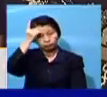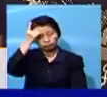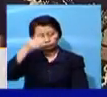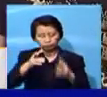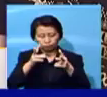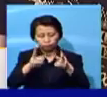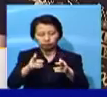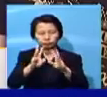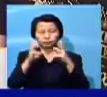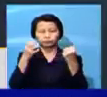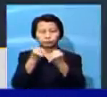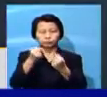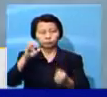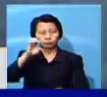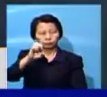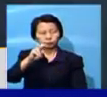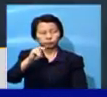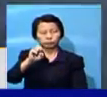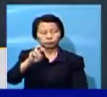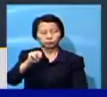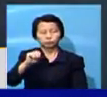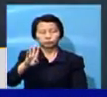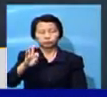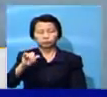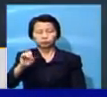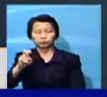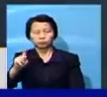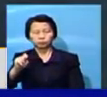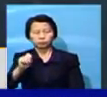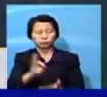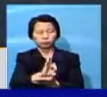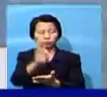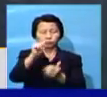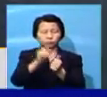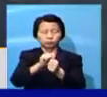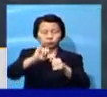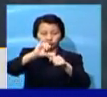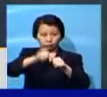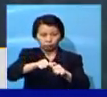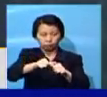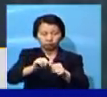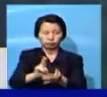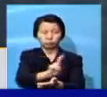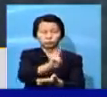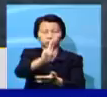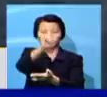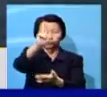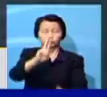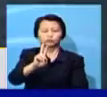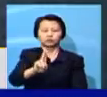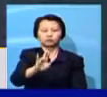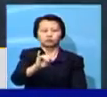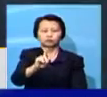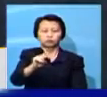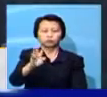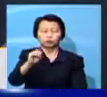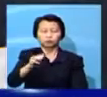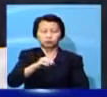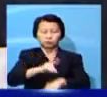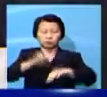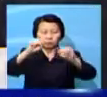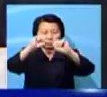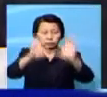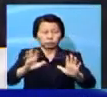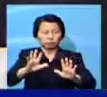merasmikan bengkel inofan olabot anjuran fakulti kejuruteraan elektrik Universiti teknologi Mara uitm di Shah